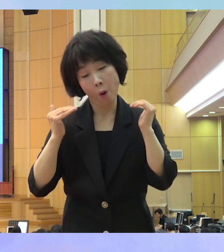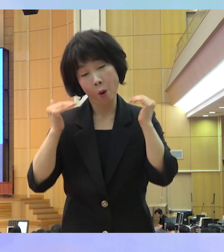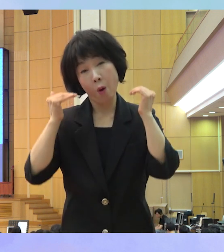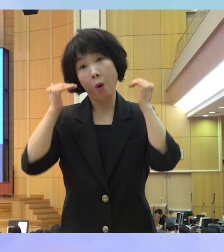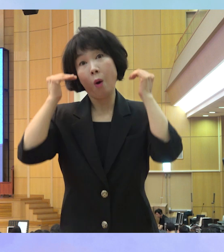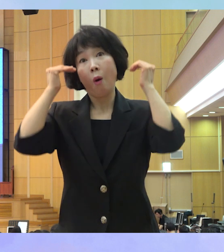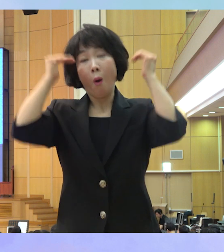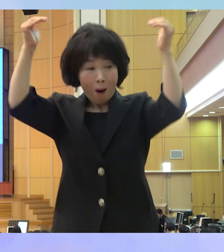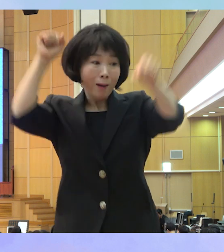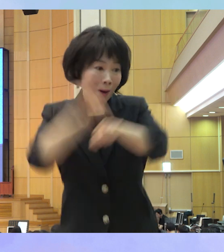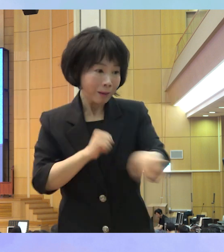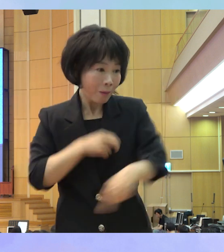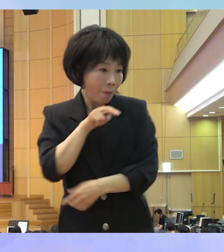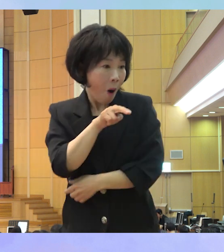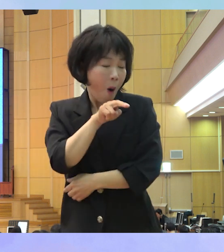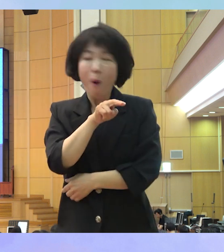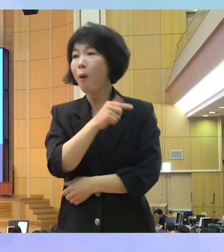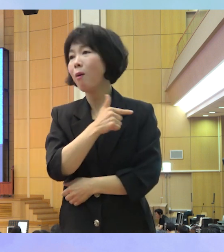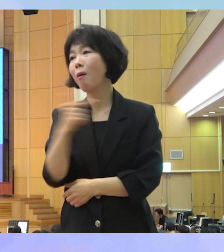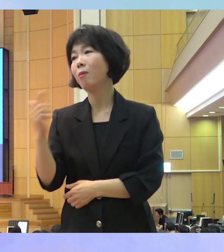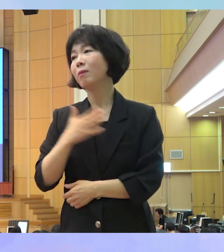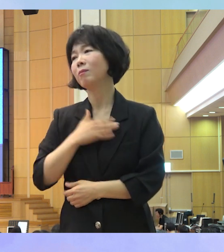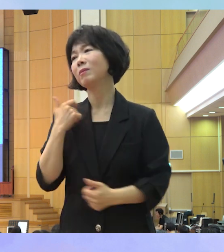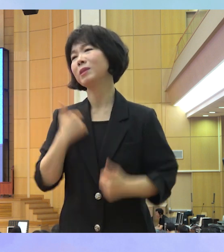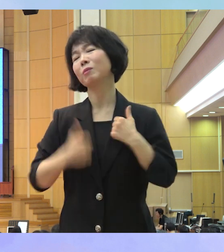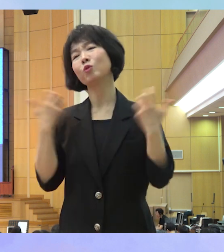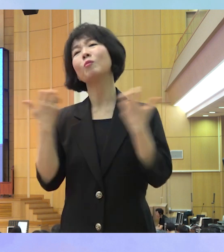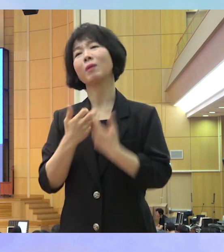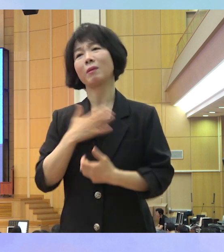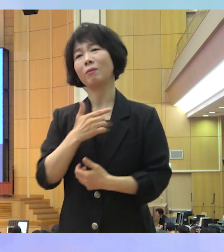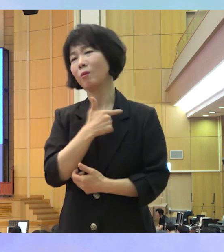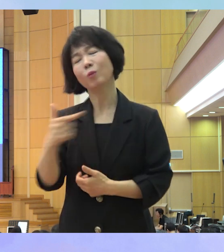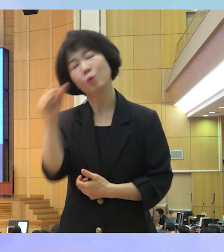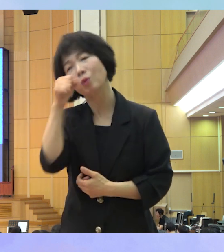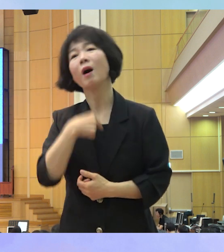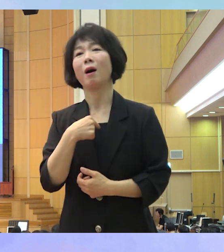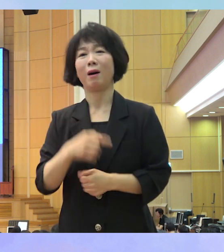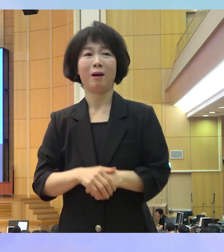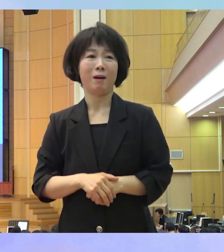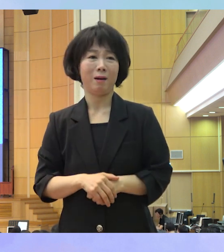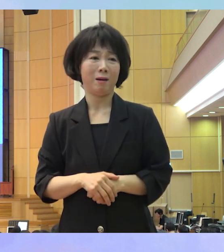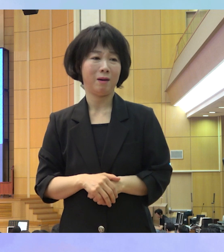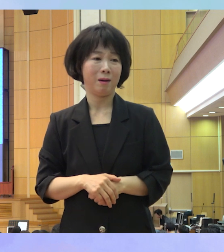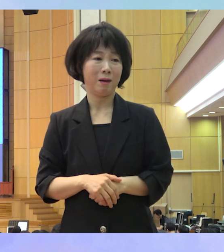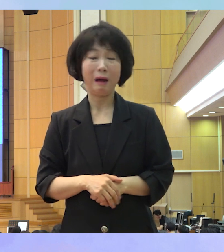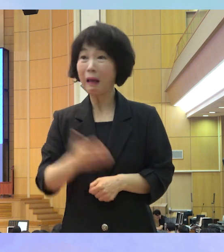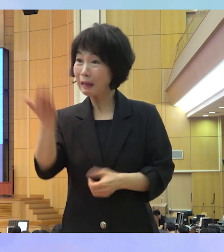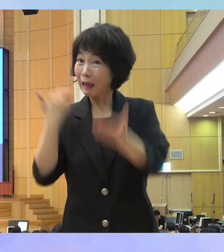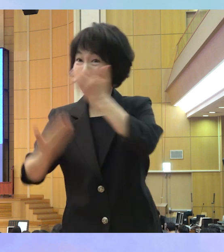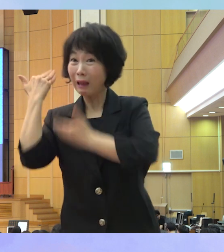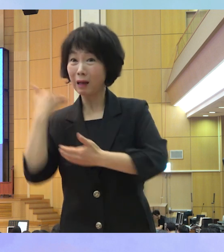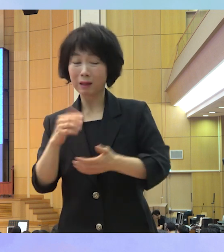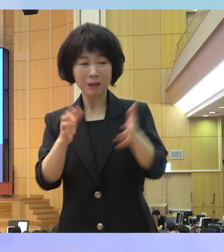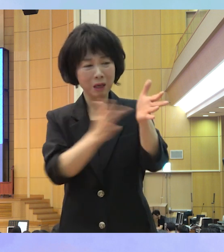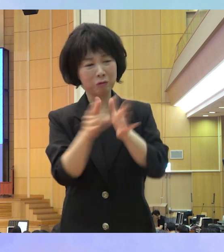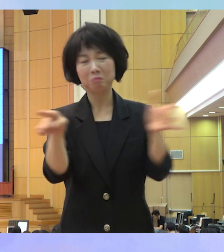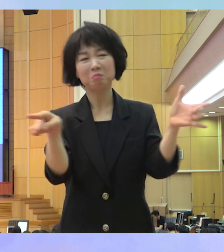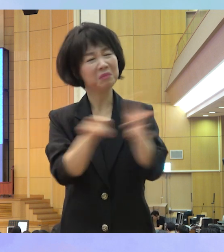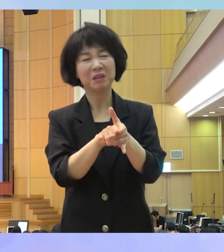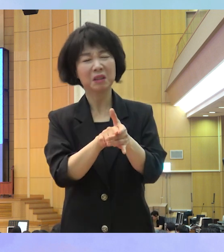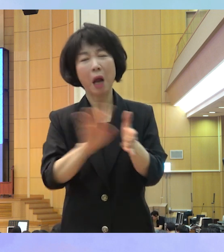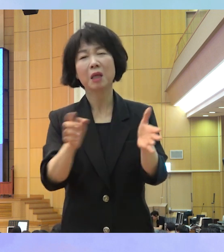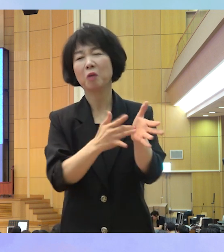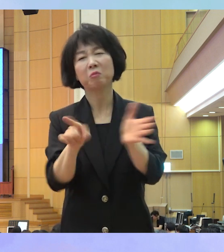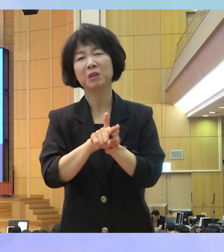신앙적인 대화, 예전에는 신앙적인 대화 자체를 안 했대요. 왜냐면 신앙이 없으니까, 자녀가 신앙이 좀 많이 딸렸으니까.